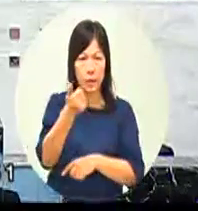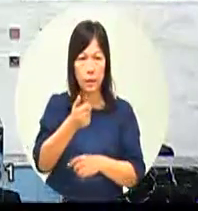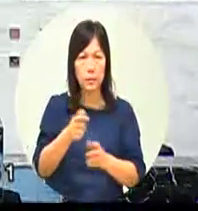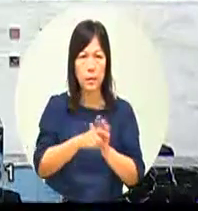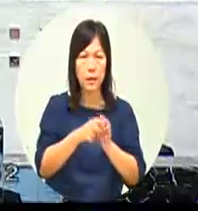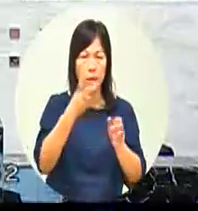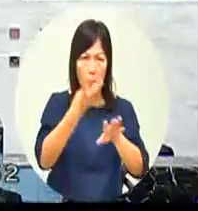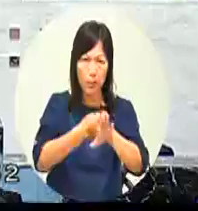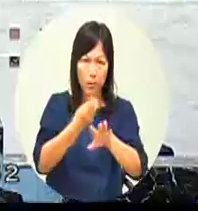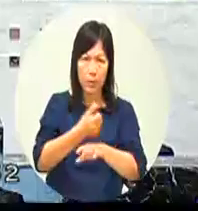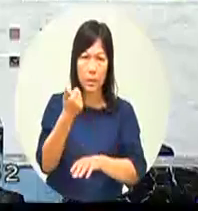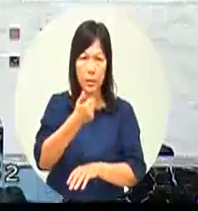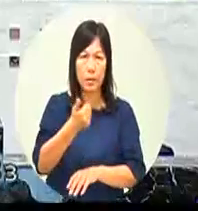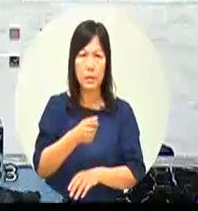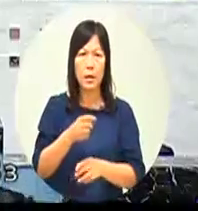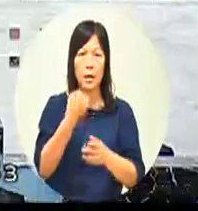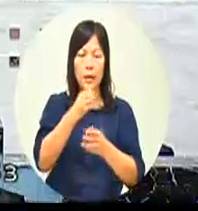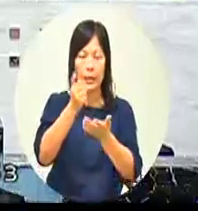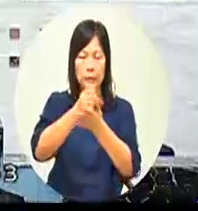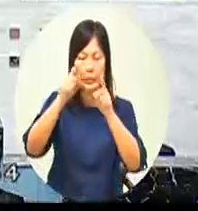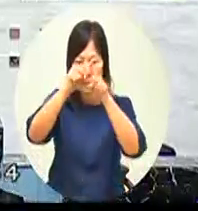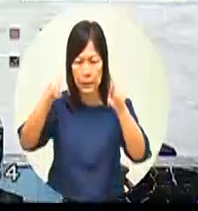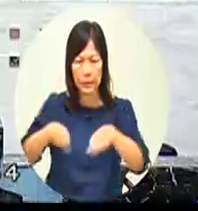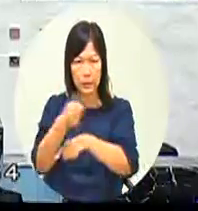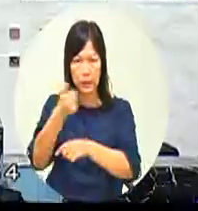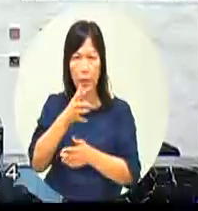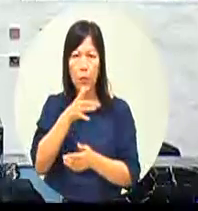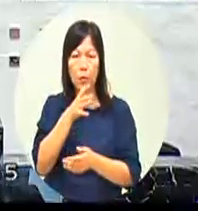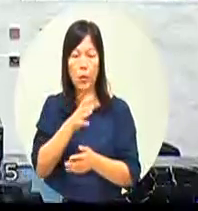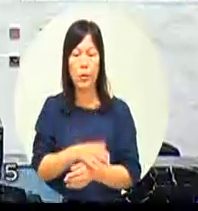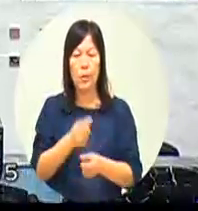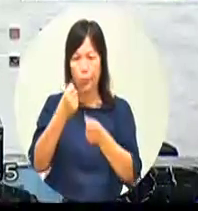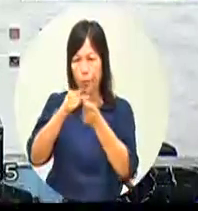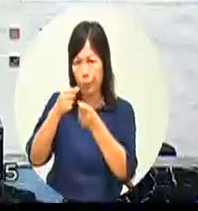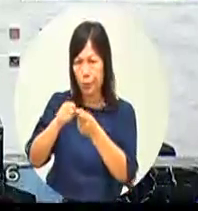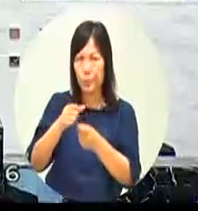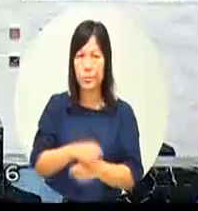罗鼎成议员，请张汉忠议员发言，5分钟。